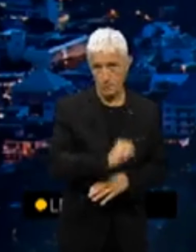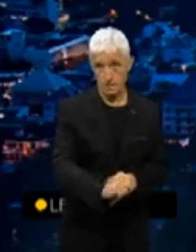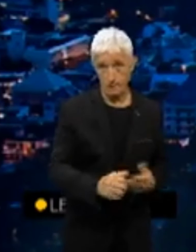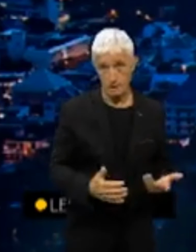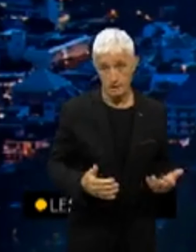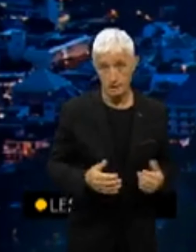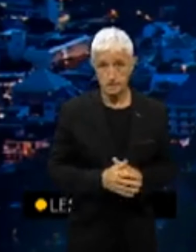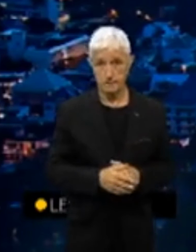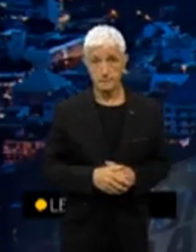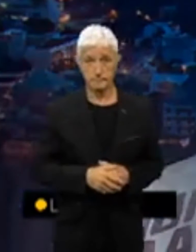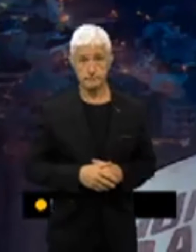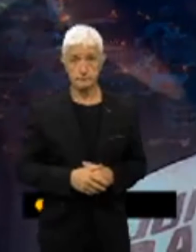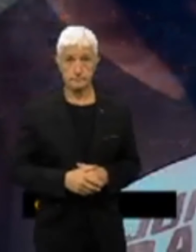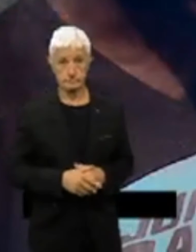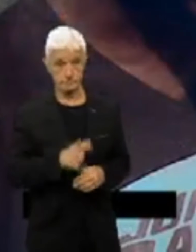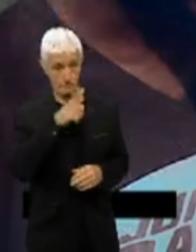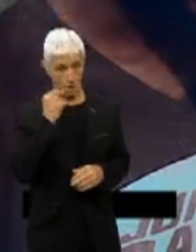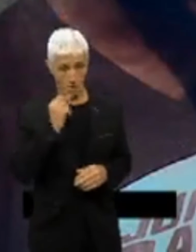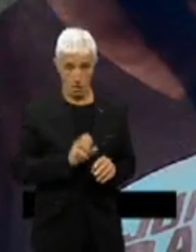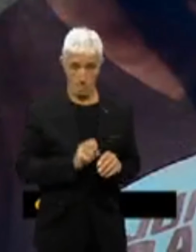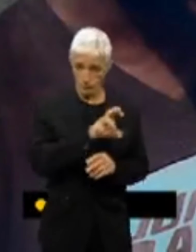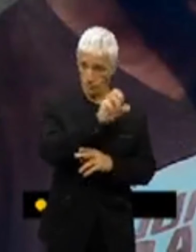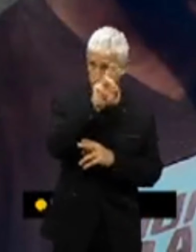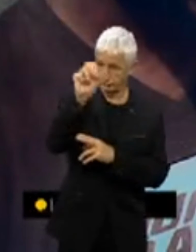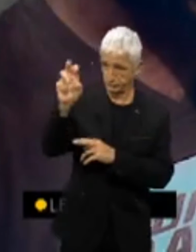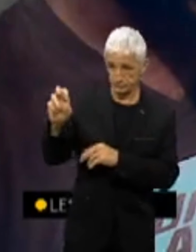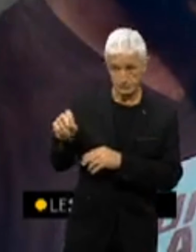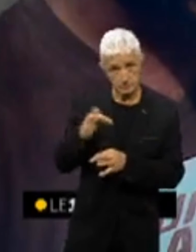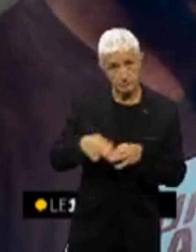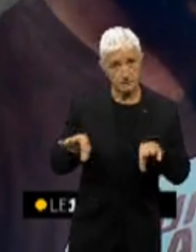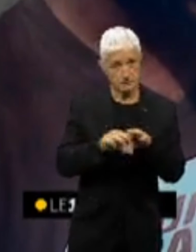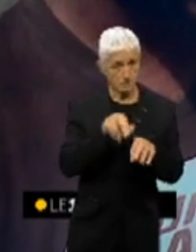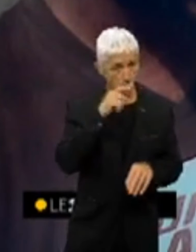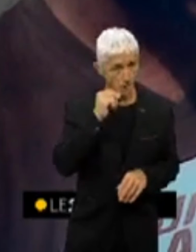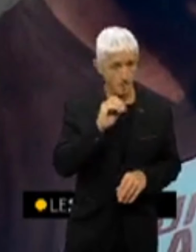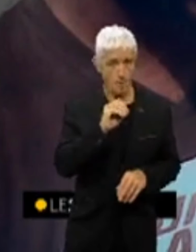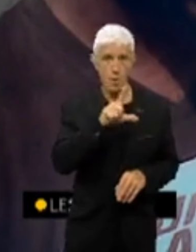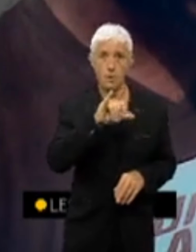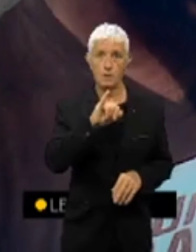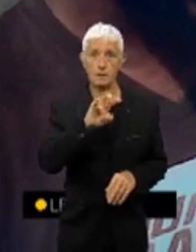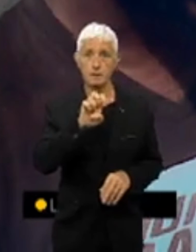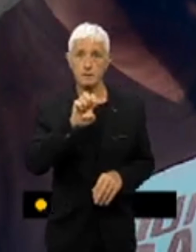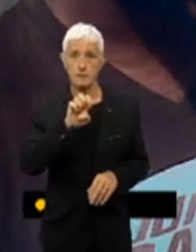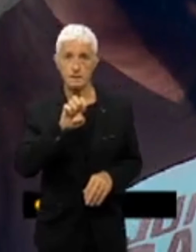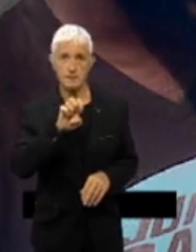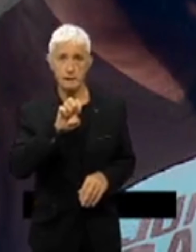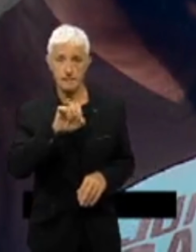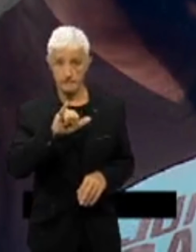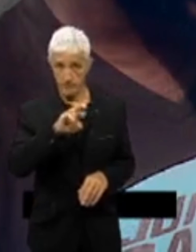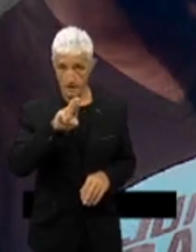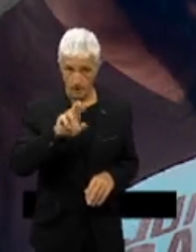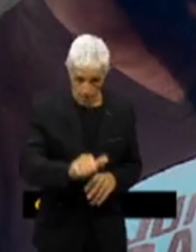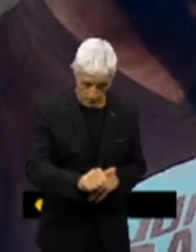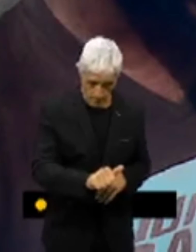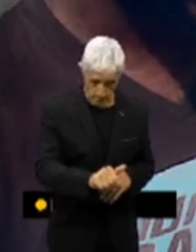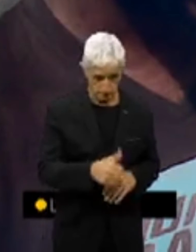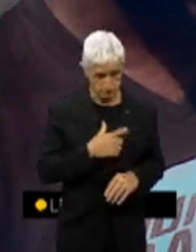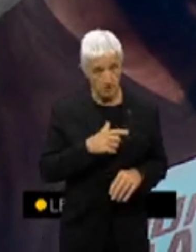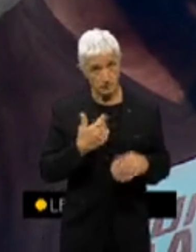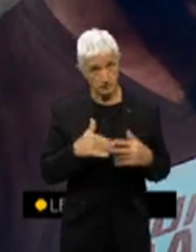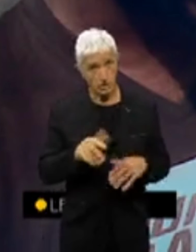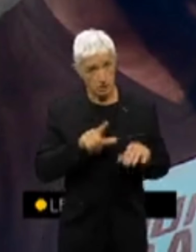Il saute de pays en pays. Anthony d'Oliveira est un jeune globe-trotteur et il a choisi de faire un stop par la Réunion, 72e destination